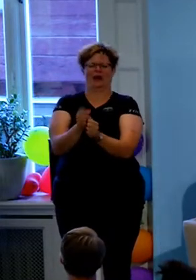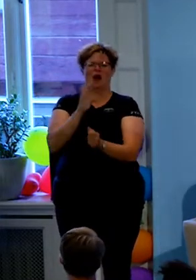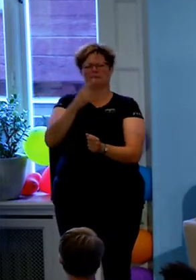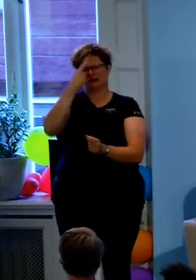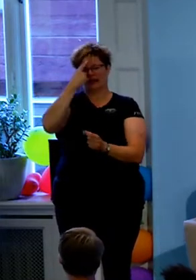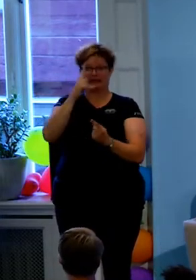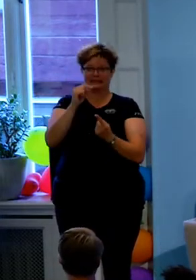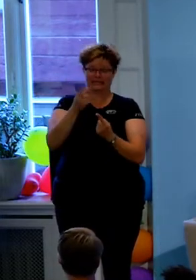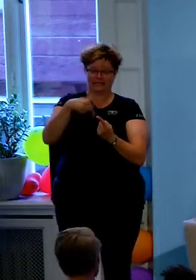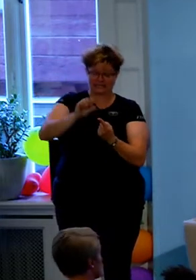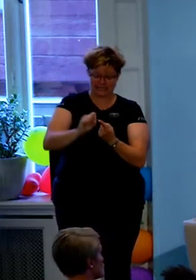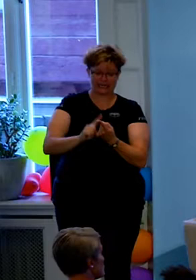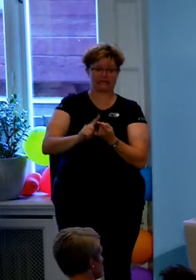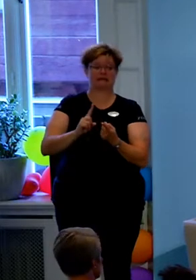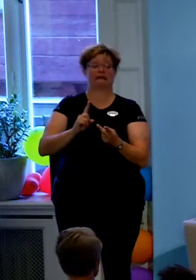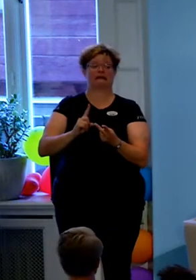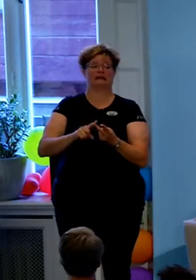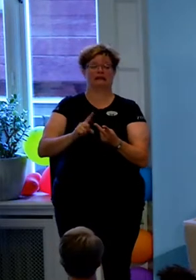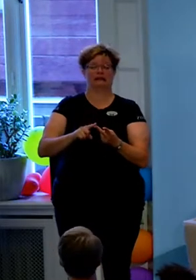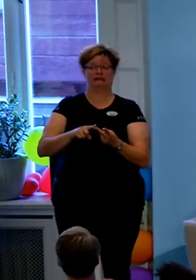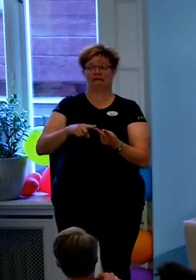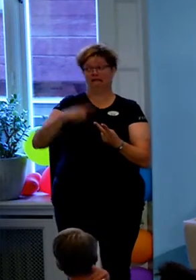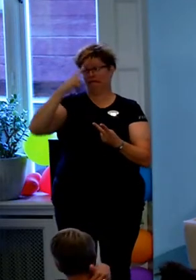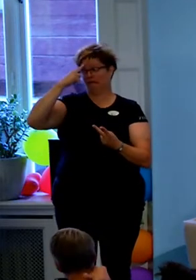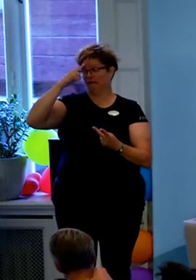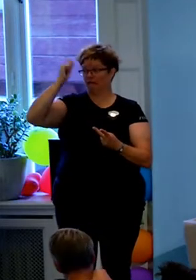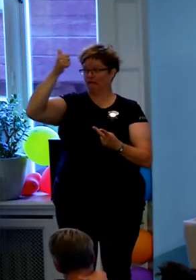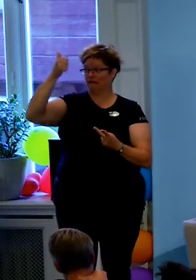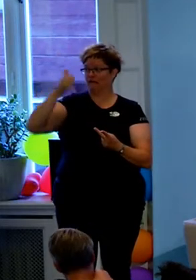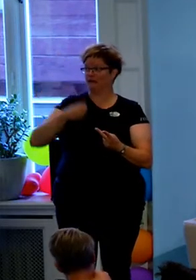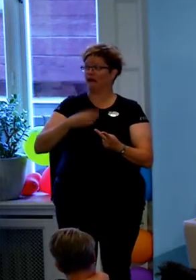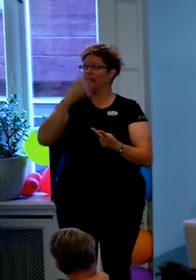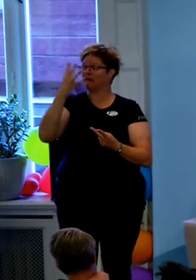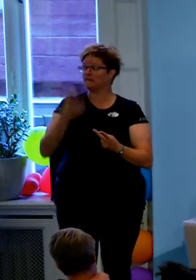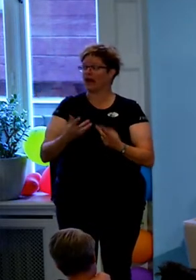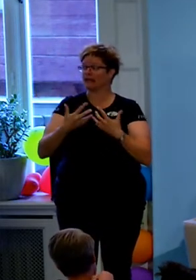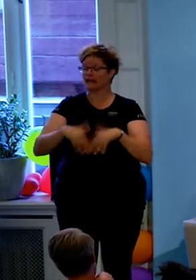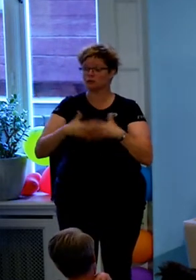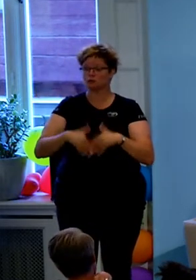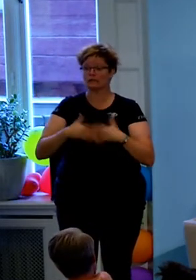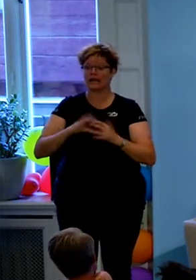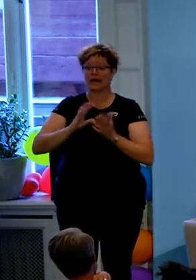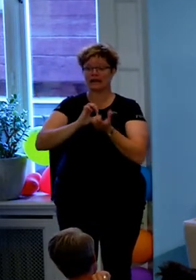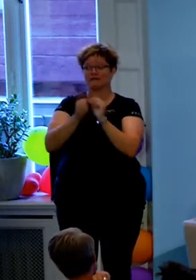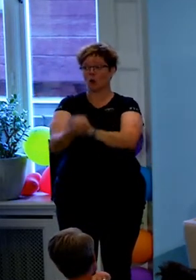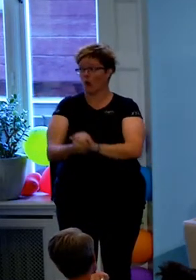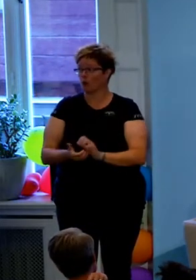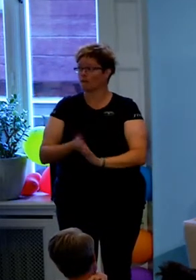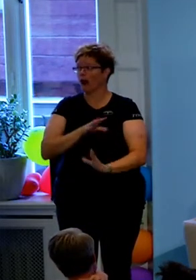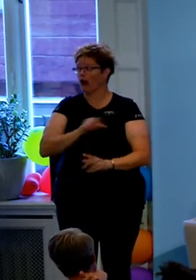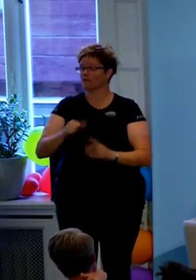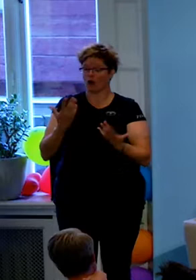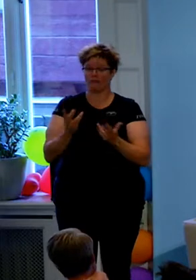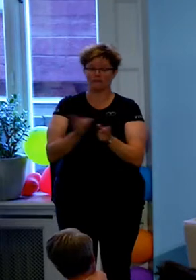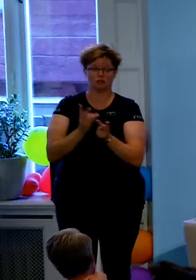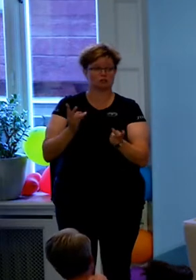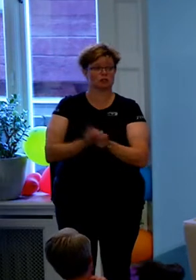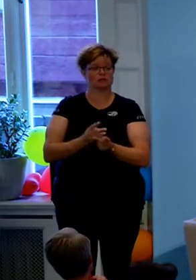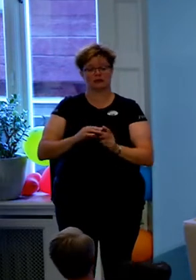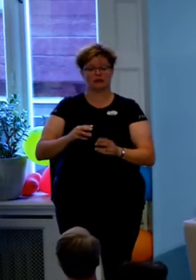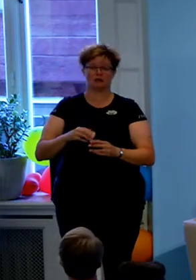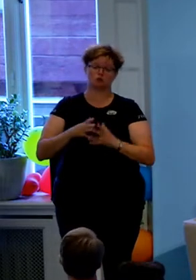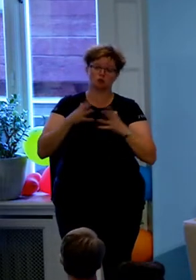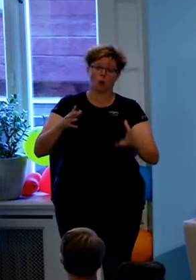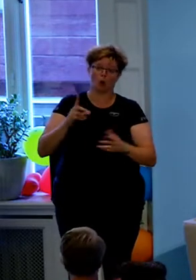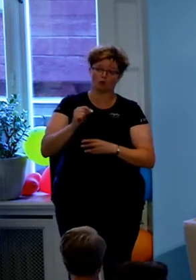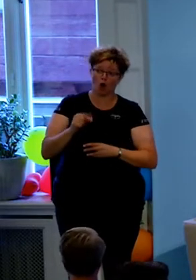har digitalisering, vi tänker ut fjärde industriella revolutionen med allt vad det innebär i form av big data, deep learning